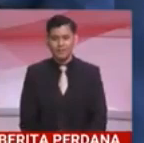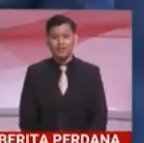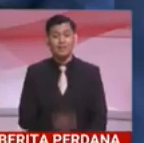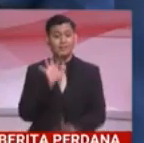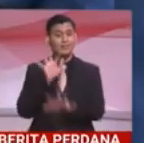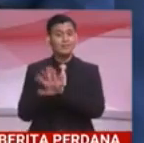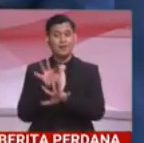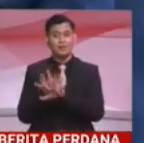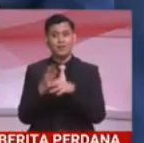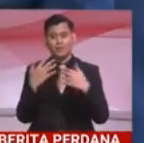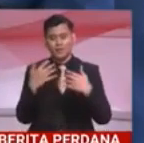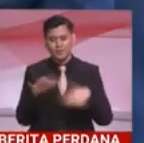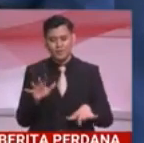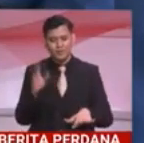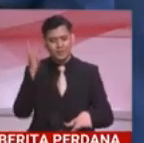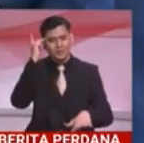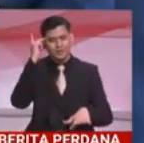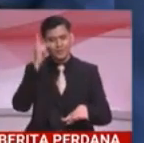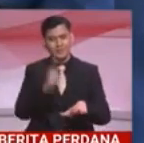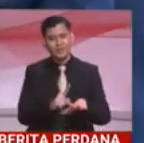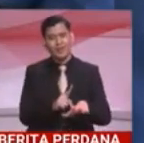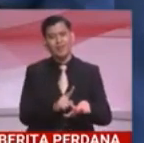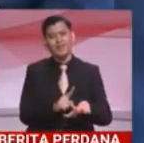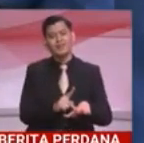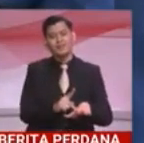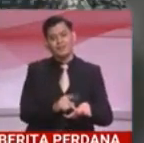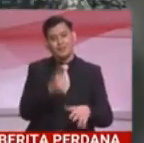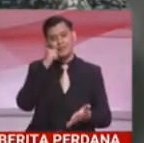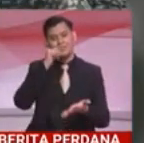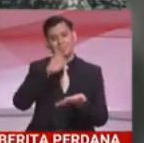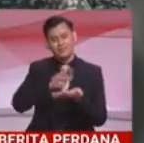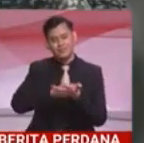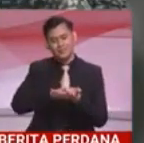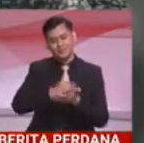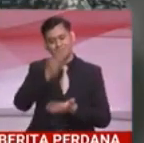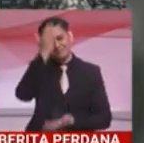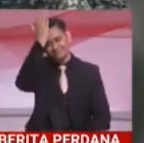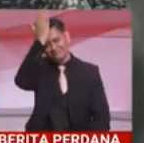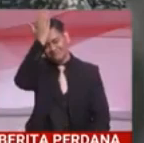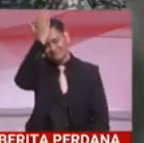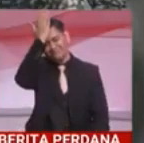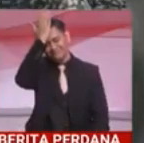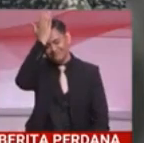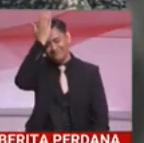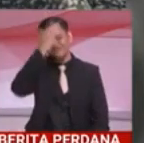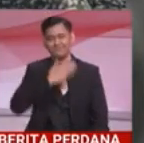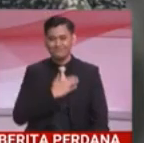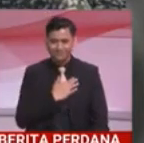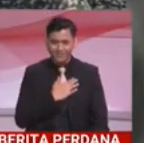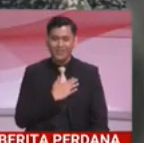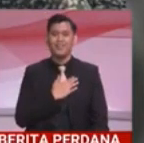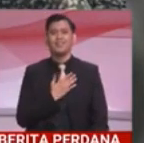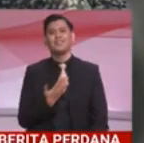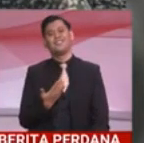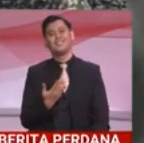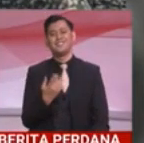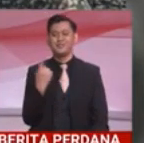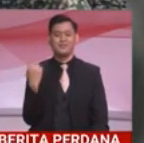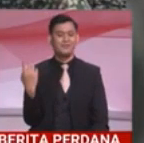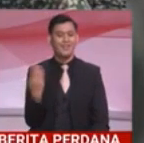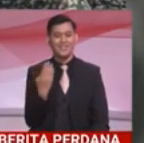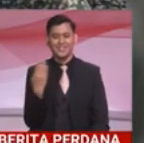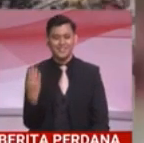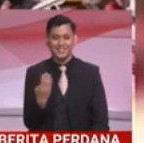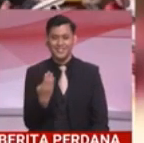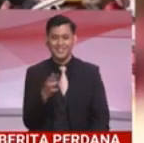Ramai yang sudah kenal dengan pribadi Raja Permaisuri Agong, Tuanku Azizah Aminah Maimunah Iskandariah yang begitu bersahaja dan